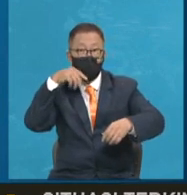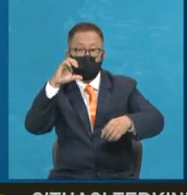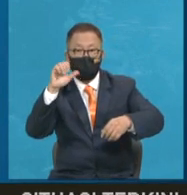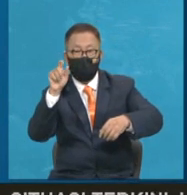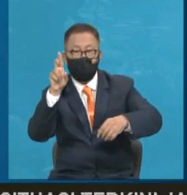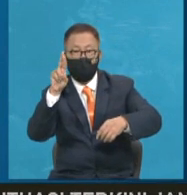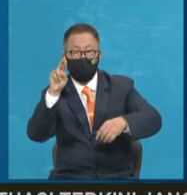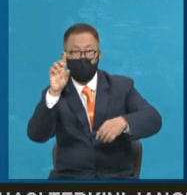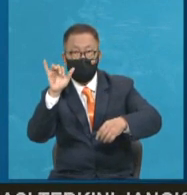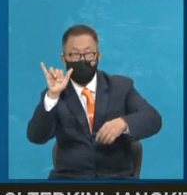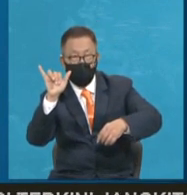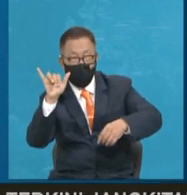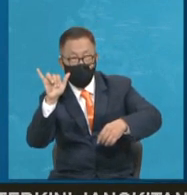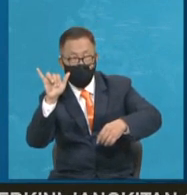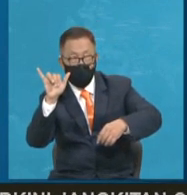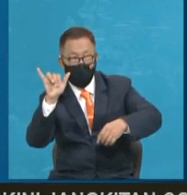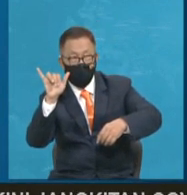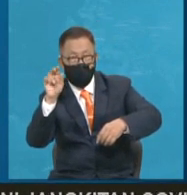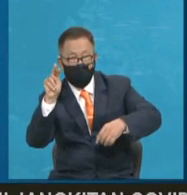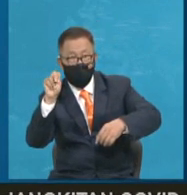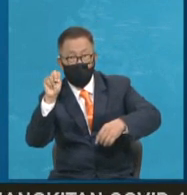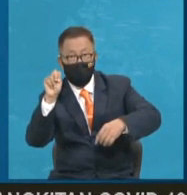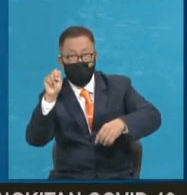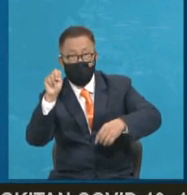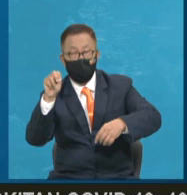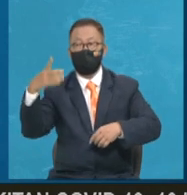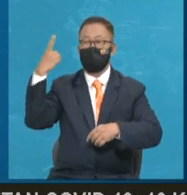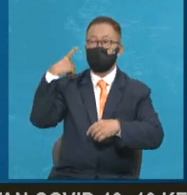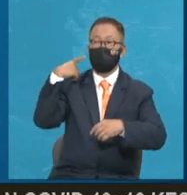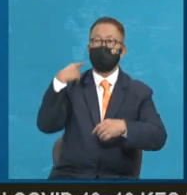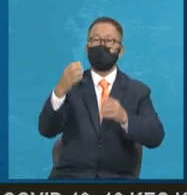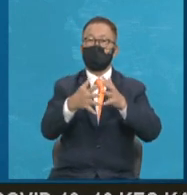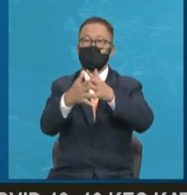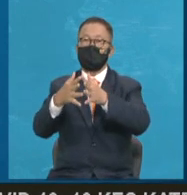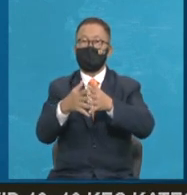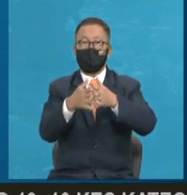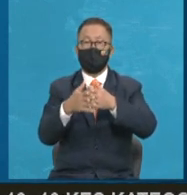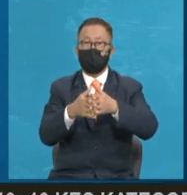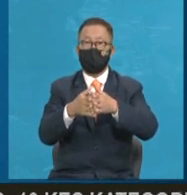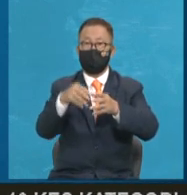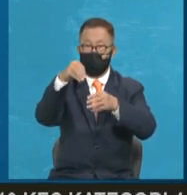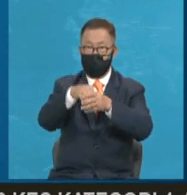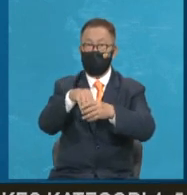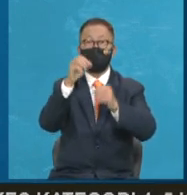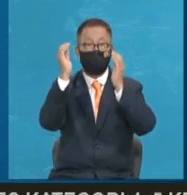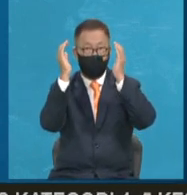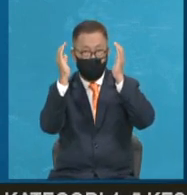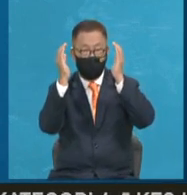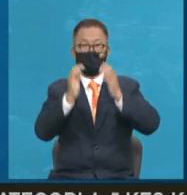Karin or image Jalan bakal Duta amerika serikat ke Negara Brunei Darussalam